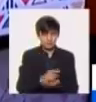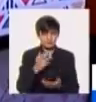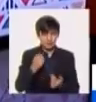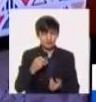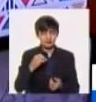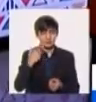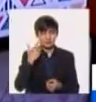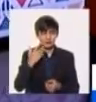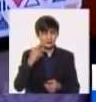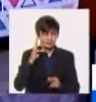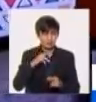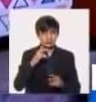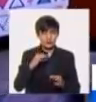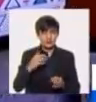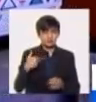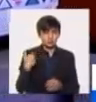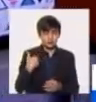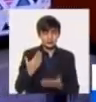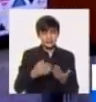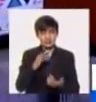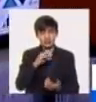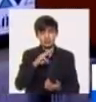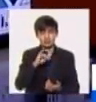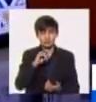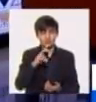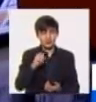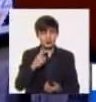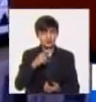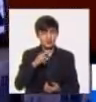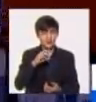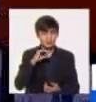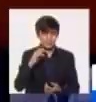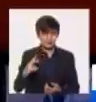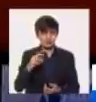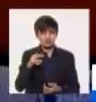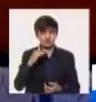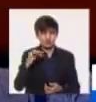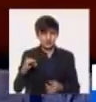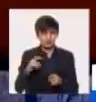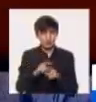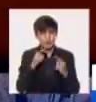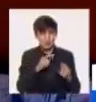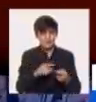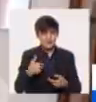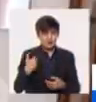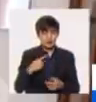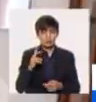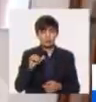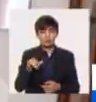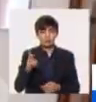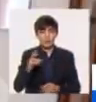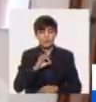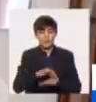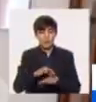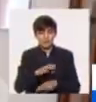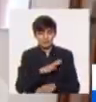формирование иммунитета иммуноглобулинов G, которые будут работать против непосредственно вируса у переболевших. Потом,